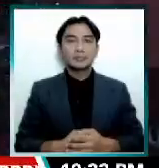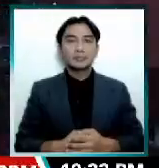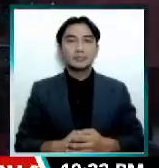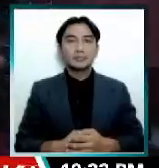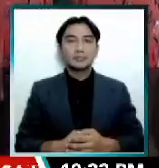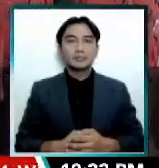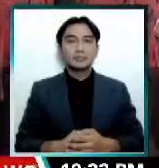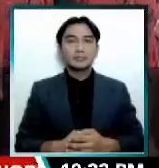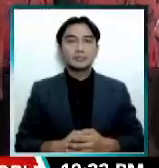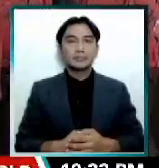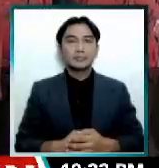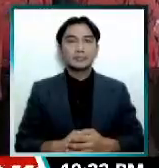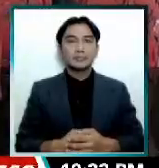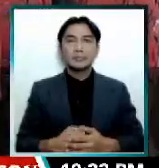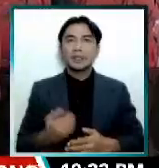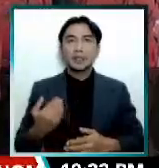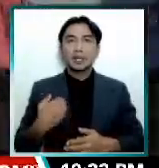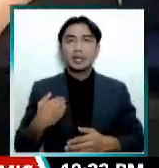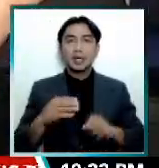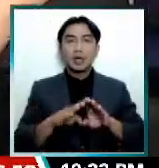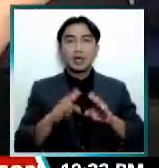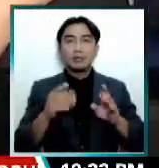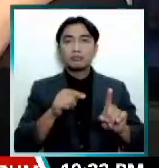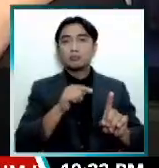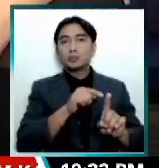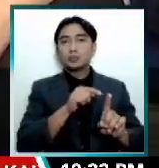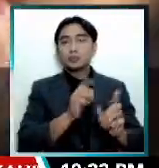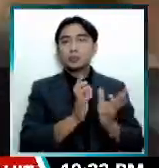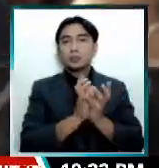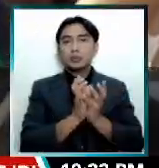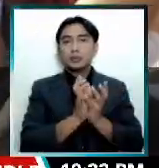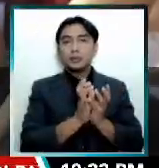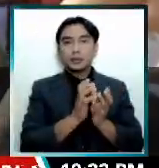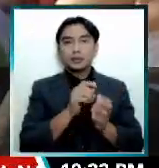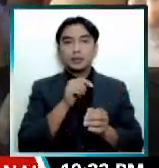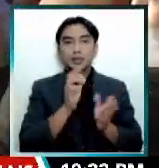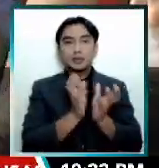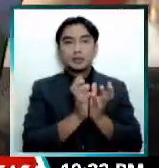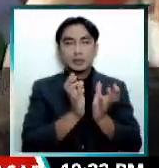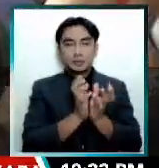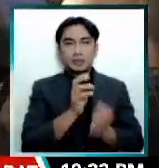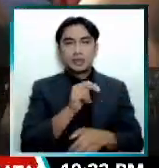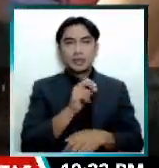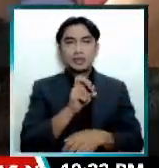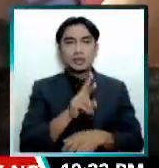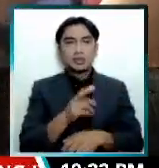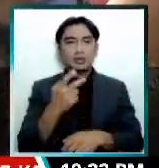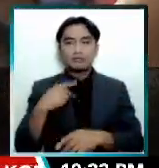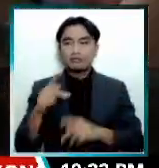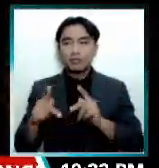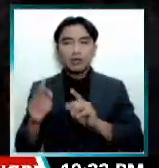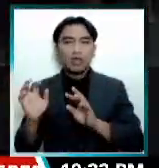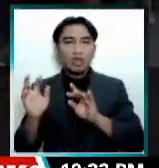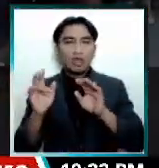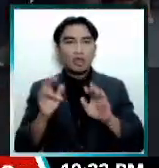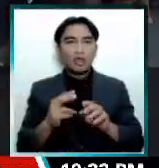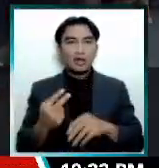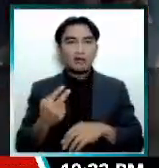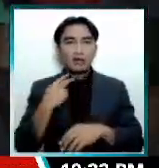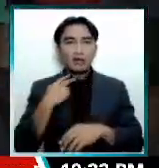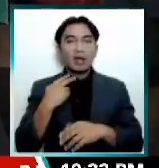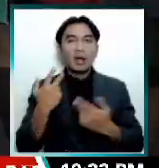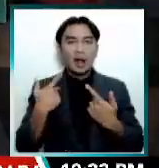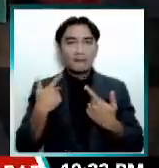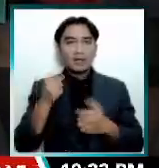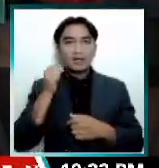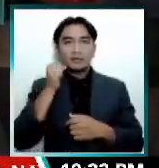Hindi pa bukas ang opisina ng DSWD-NCR pero siksikan na ang mga tao sa labas ng gate. May mga senior citizen din